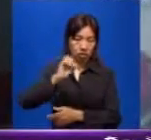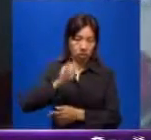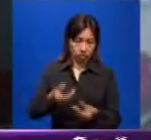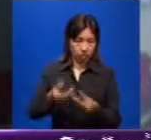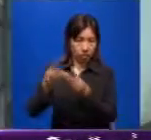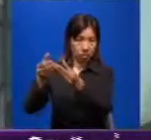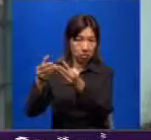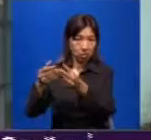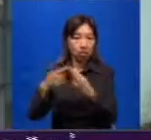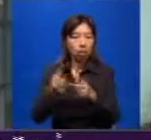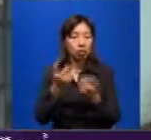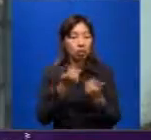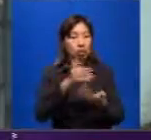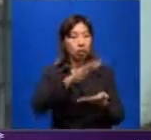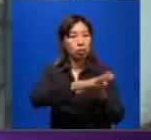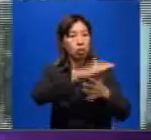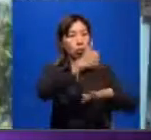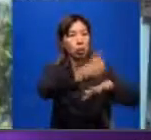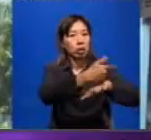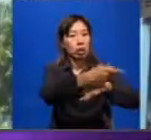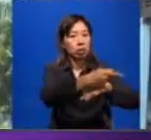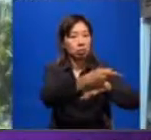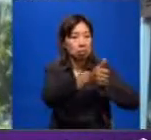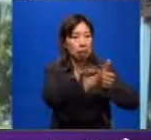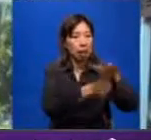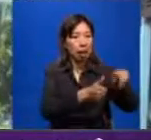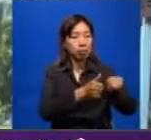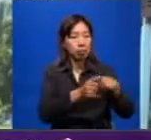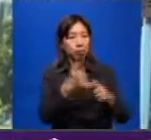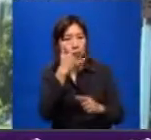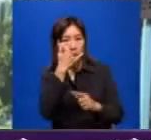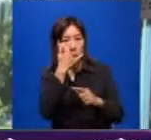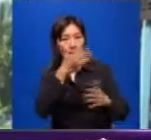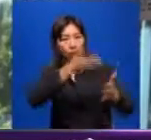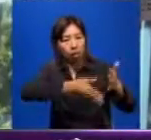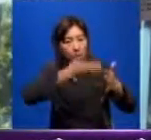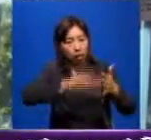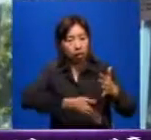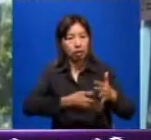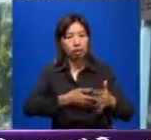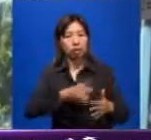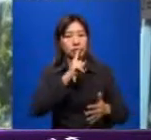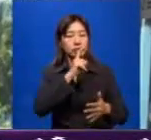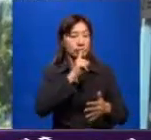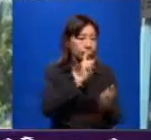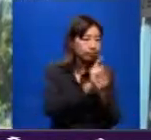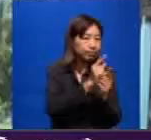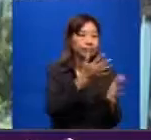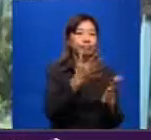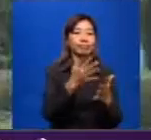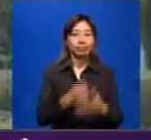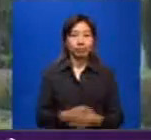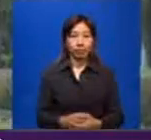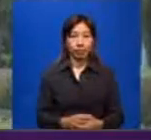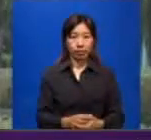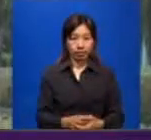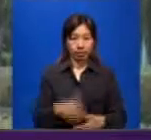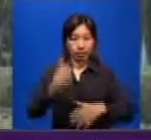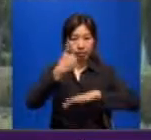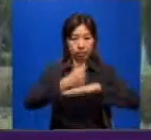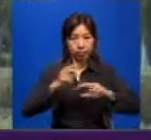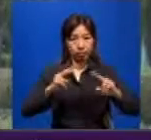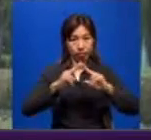เท็จจริงแต่เจ้าตัวก็ยังคงเก็บตัวเงียบนะคะไม่สามารถติดต่อได้ขณะที่ทางด้านของนายจาตุรนไฉแสง